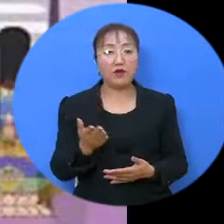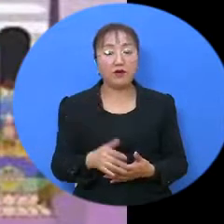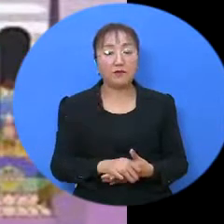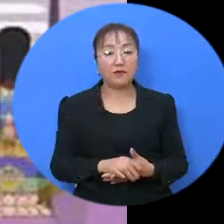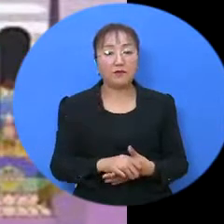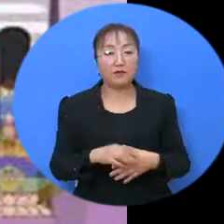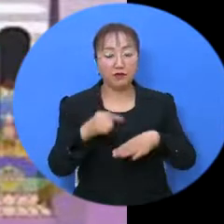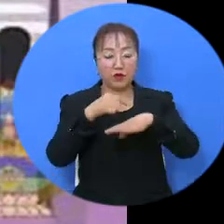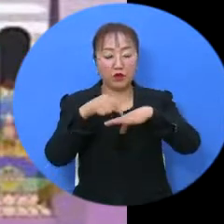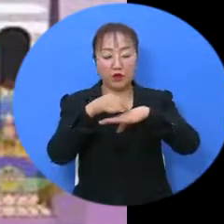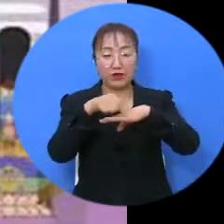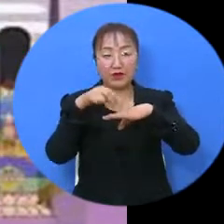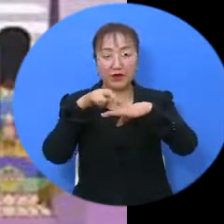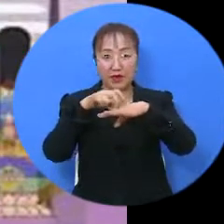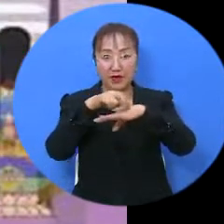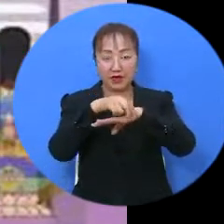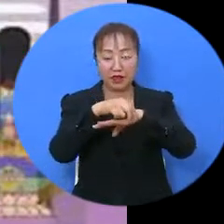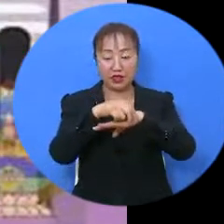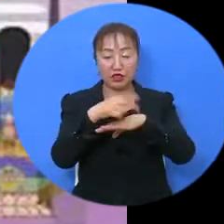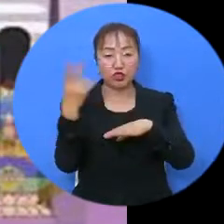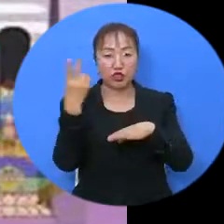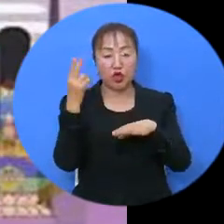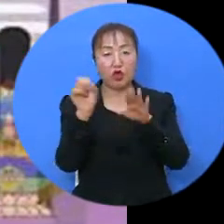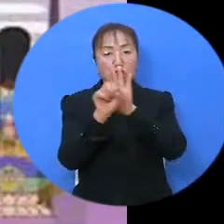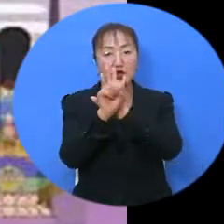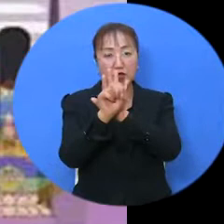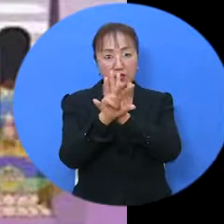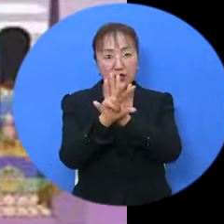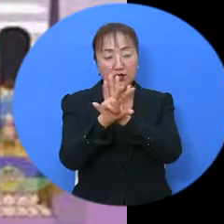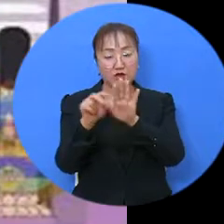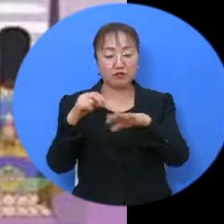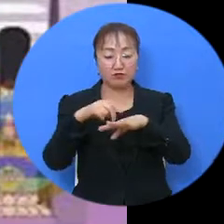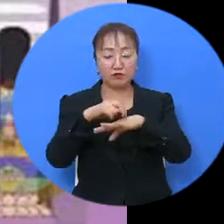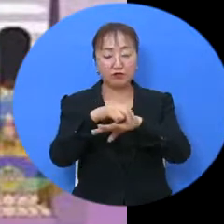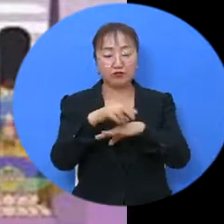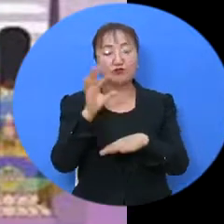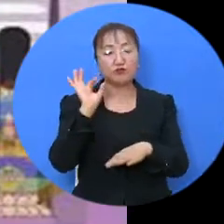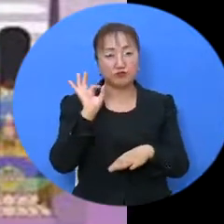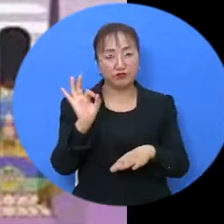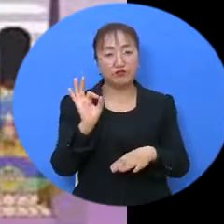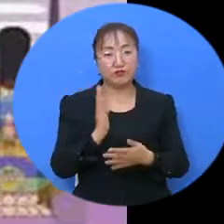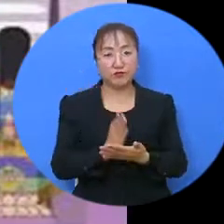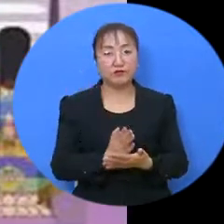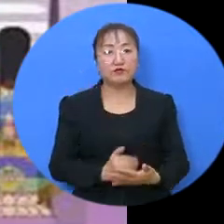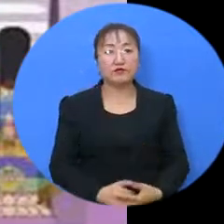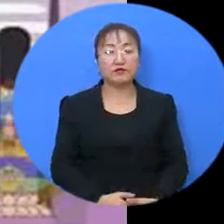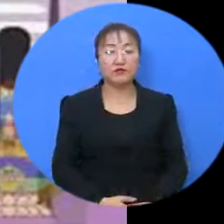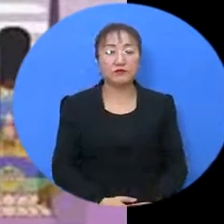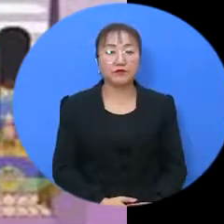Явгын үний гарц ногоон гэрлээр гарч байгаа учраас үйлдэл нь зөв байх нэ.